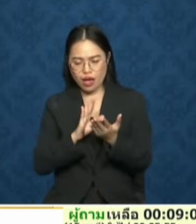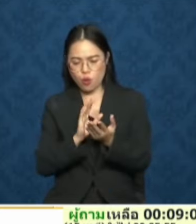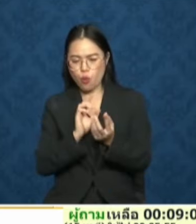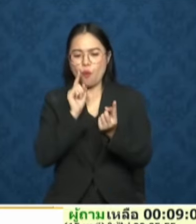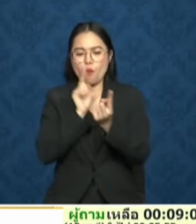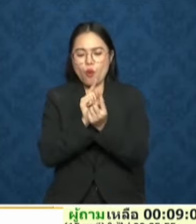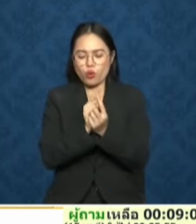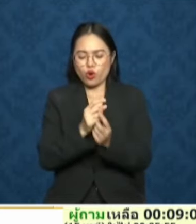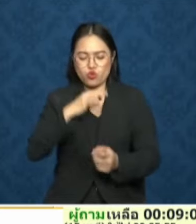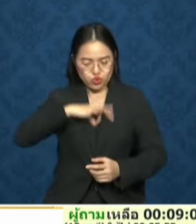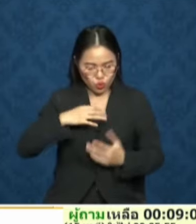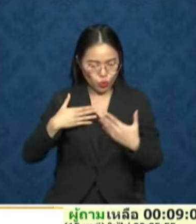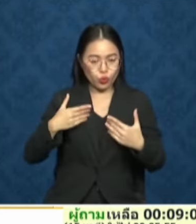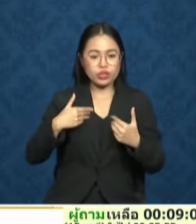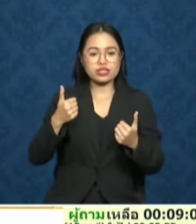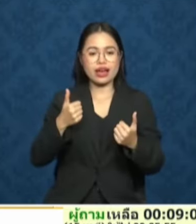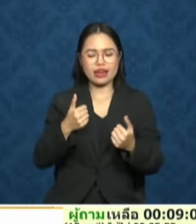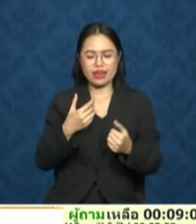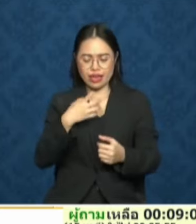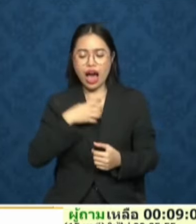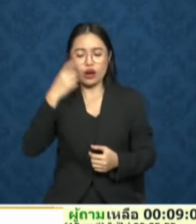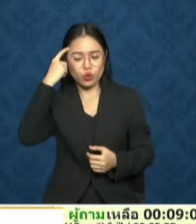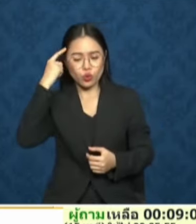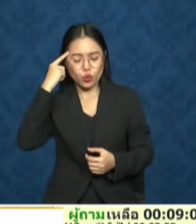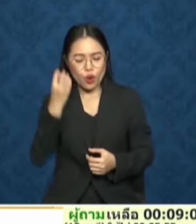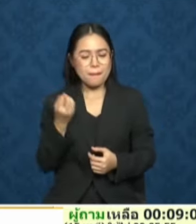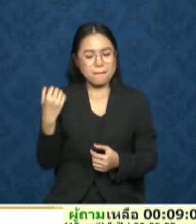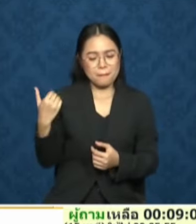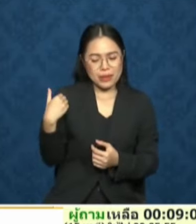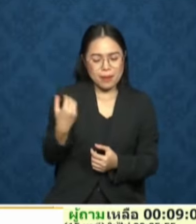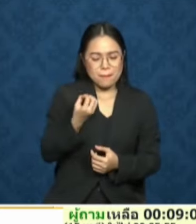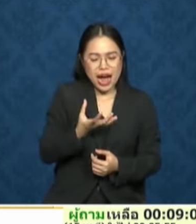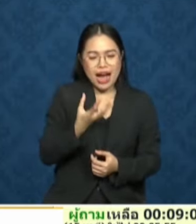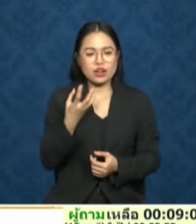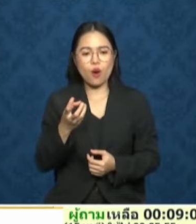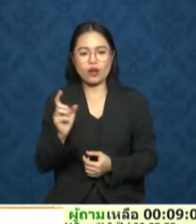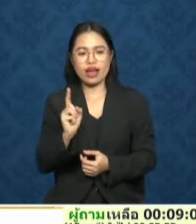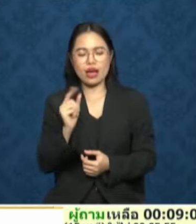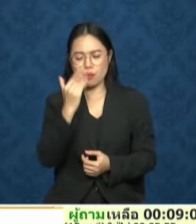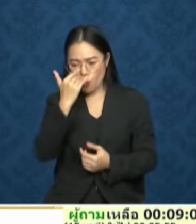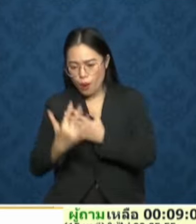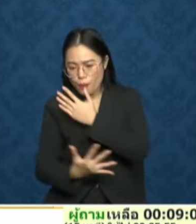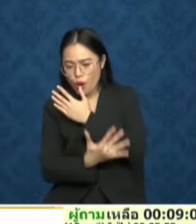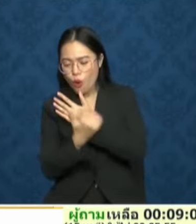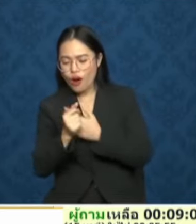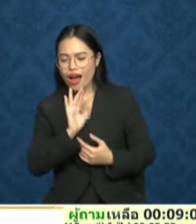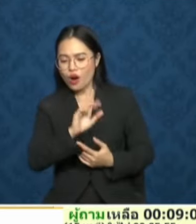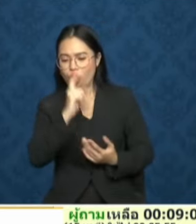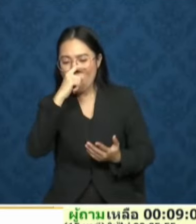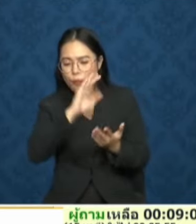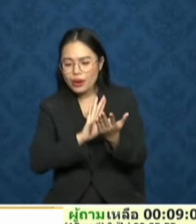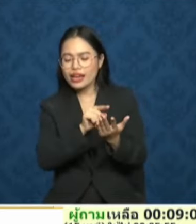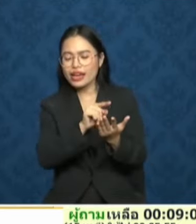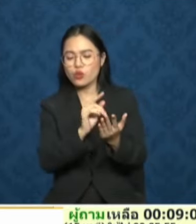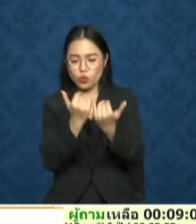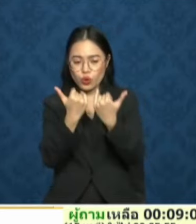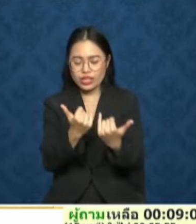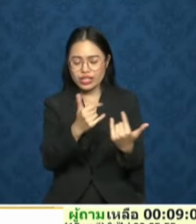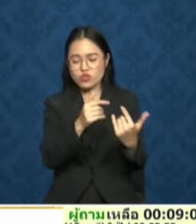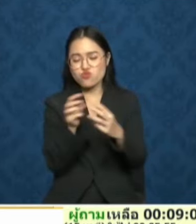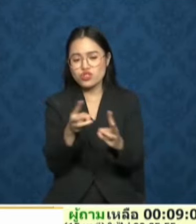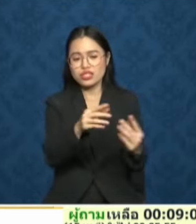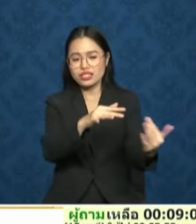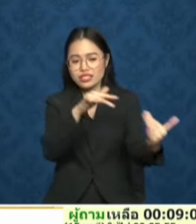ทุกคนอยากทราบวามนมีมากน้อยแค่ไหนและที่สำคญที่สุมเป็นโอกาสค่ะเพระฉะนั้วันนี้การสื่อสาร